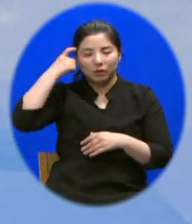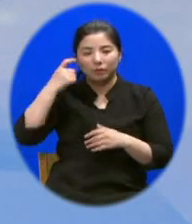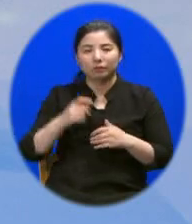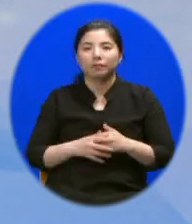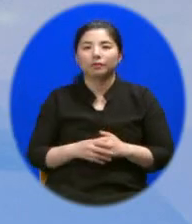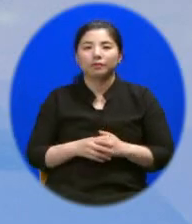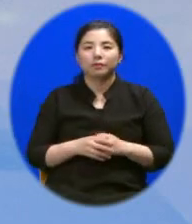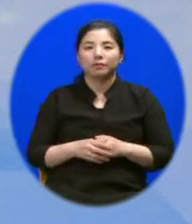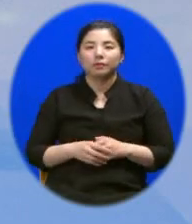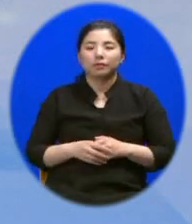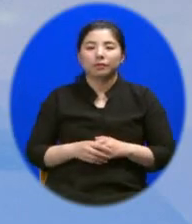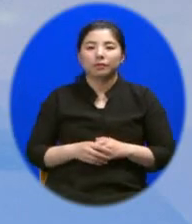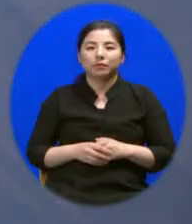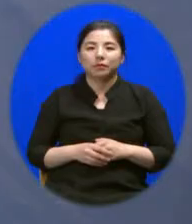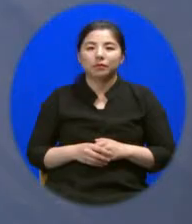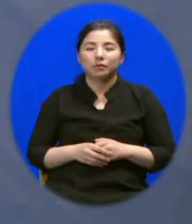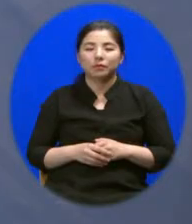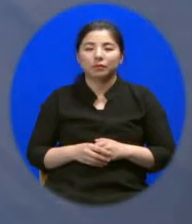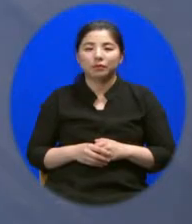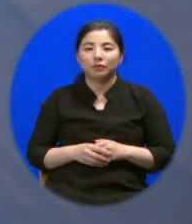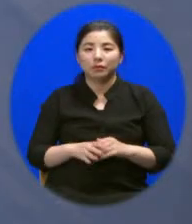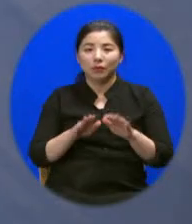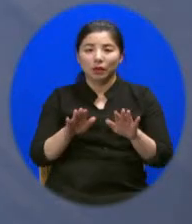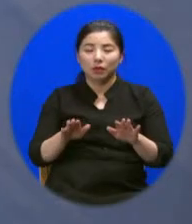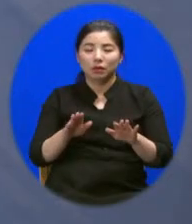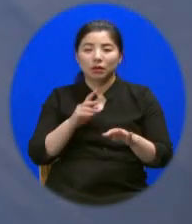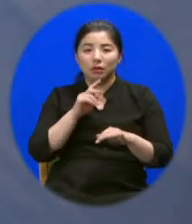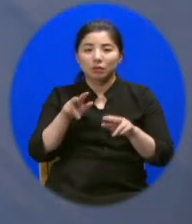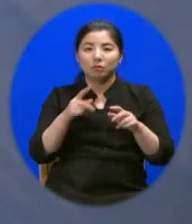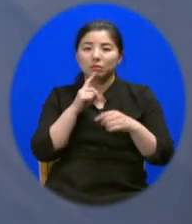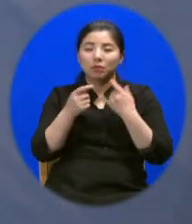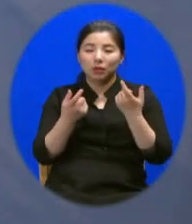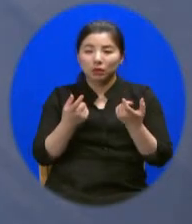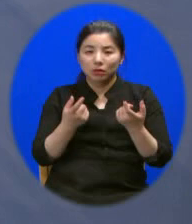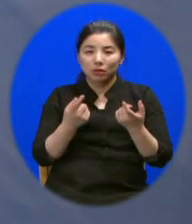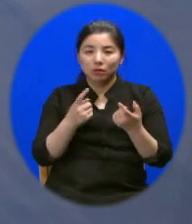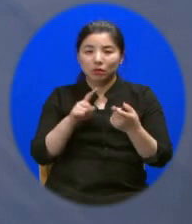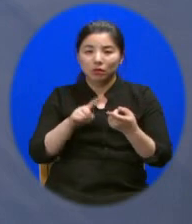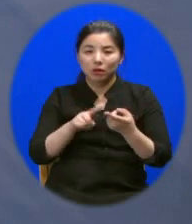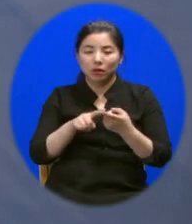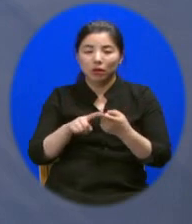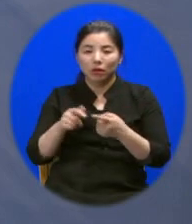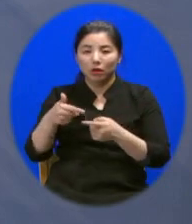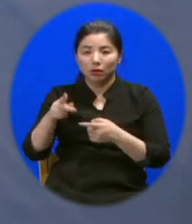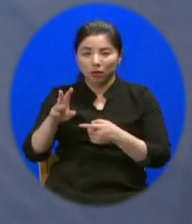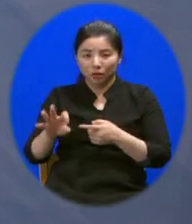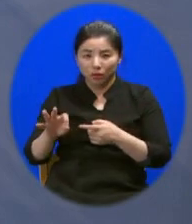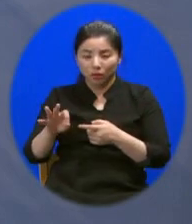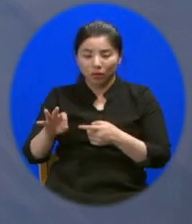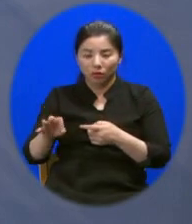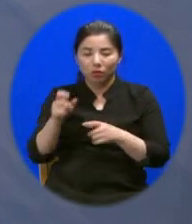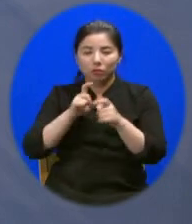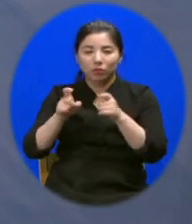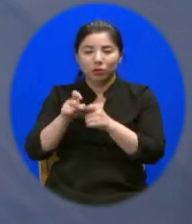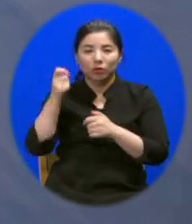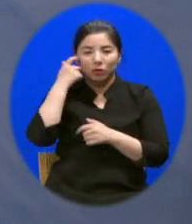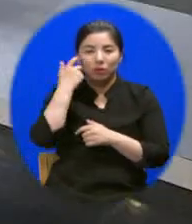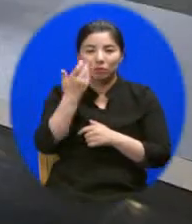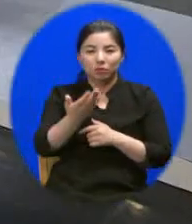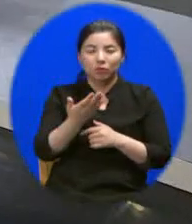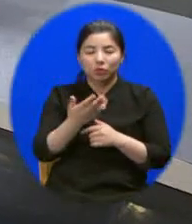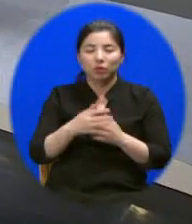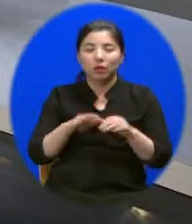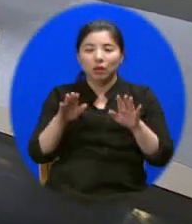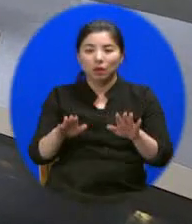이상입니다 4 자 이제 방금 말씀하신 내용에 대해서 경제 수 보가 보증 질문을 해주시면 되겠습니다 참고로